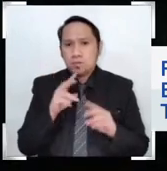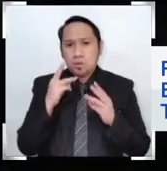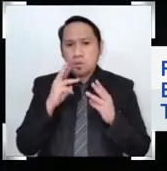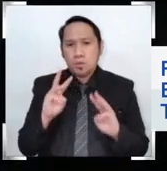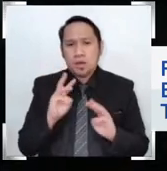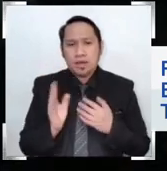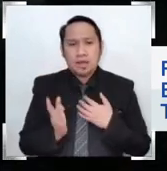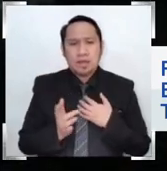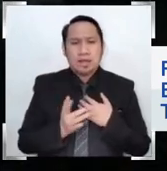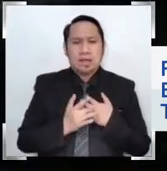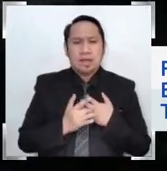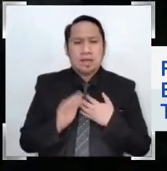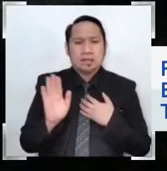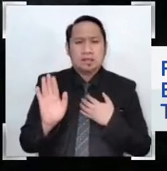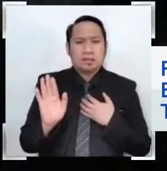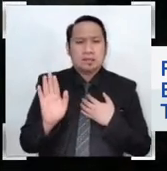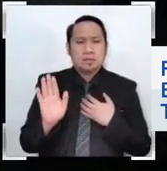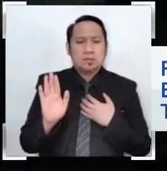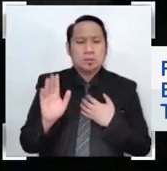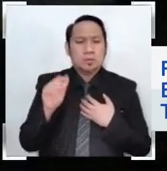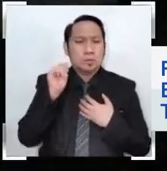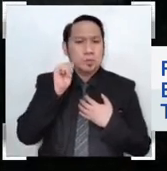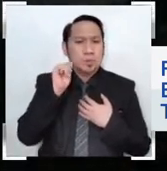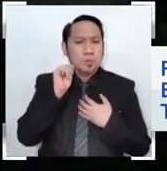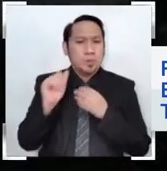ni Kapuso actress Andrea Torres.